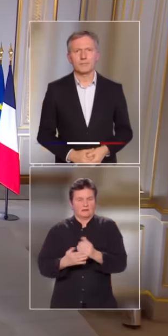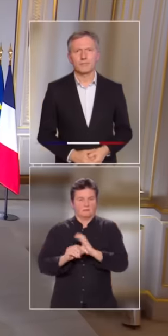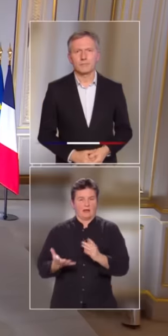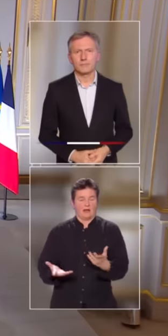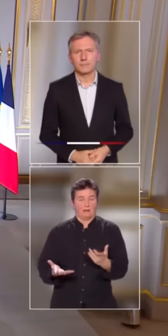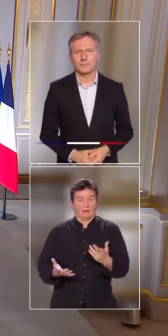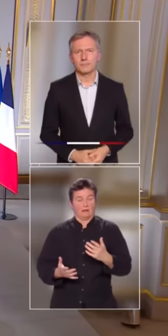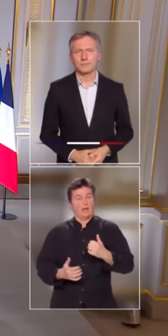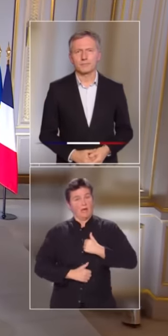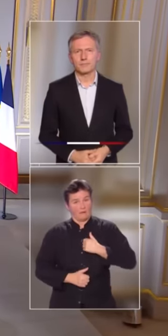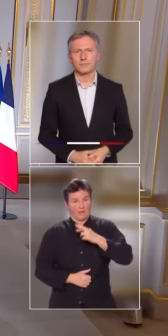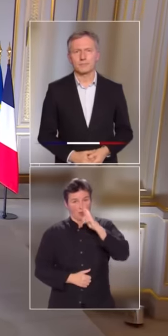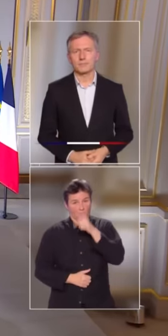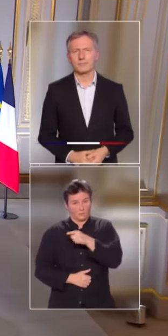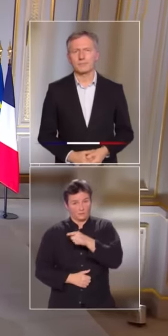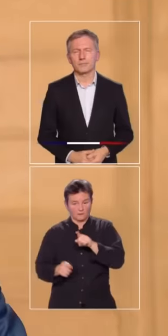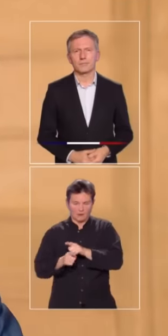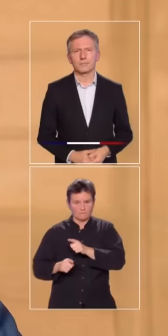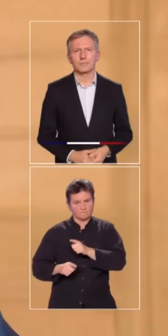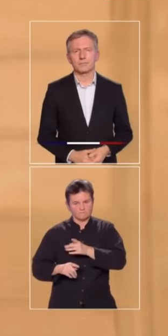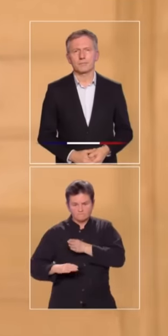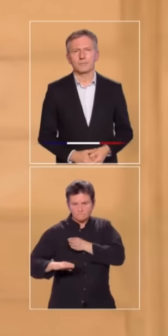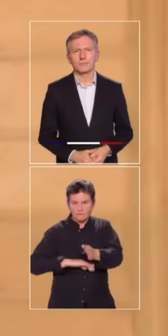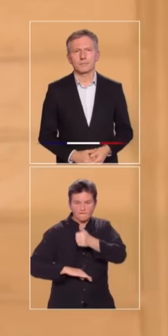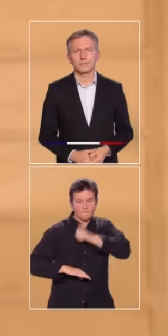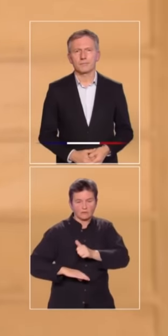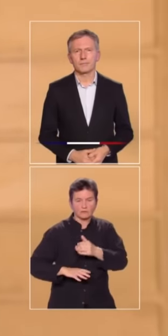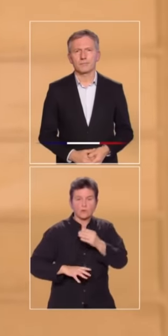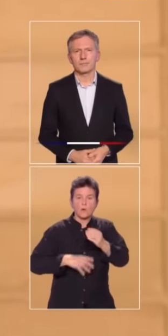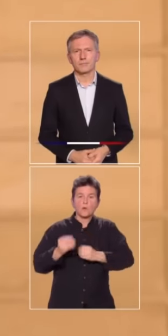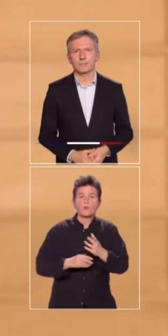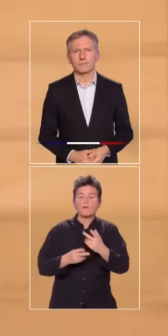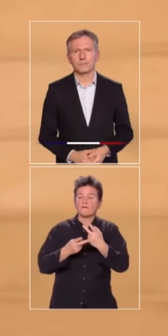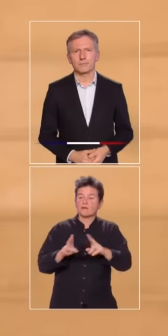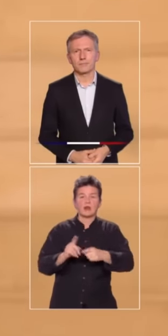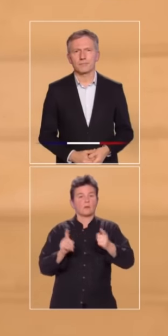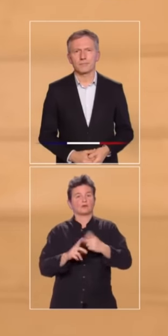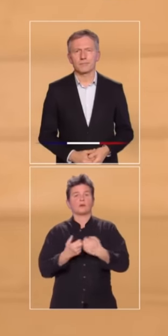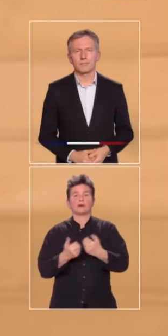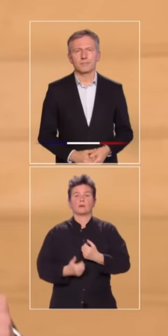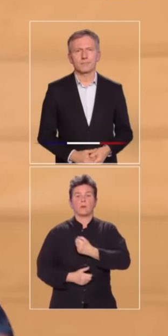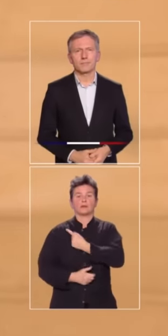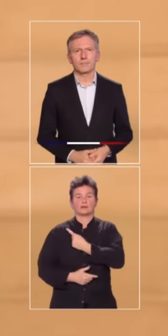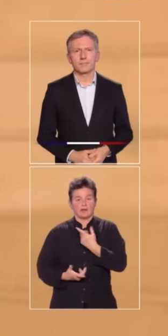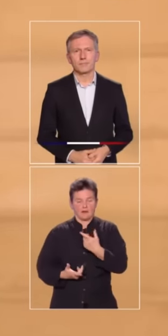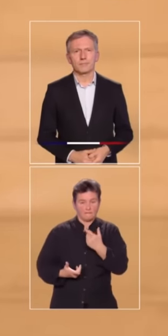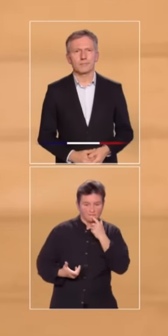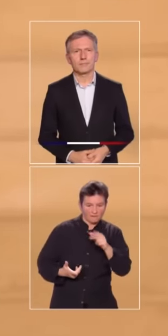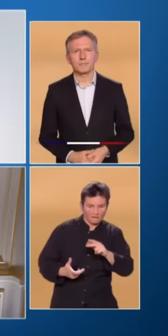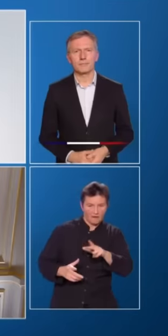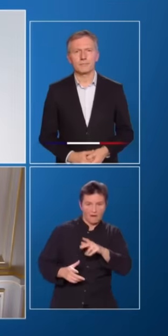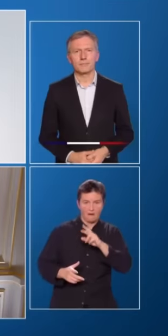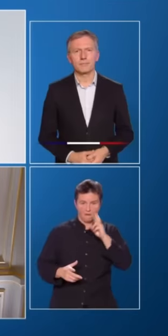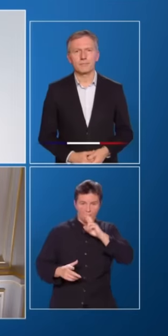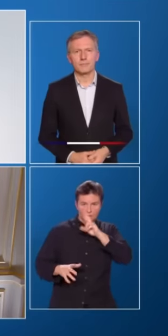que l'armée russe ferait une percée décisive sur le front? Est-ce que c'est parce qu'une ville clé, Odessa par exemple, serait sur le point de tomber? Vous